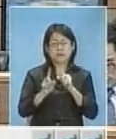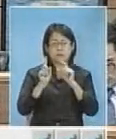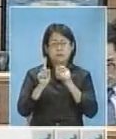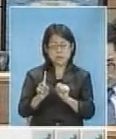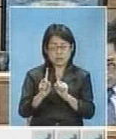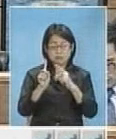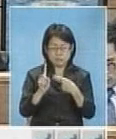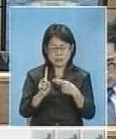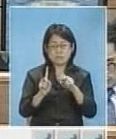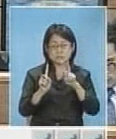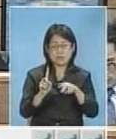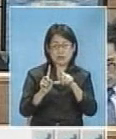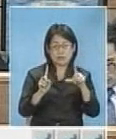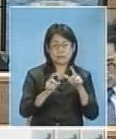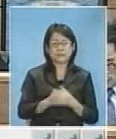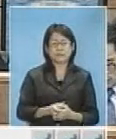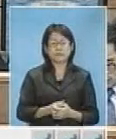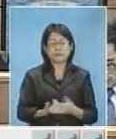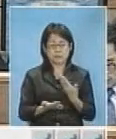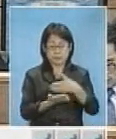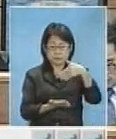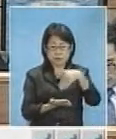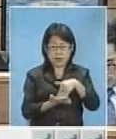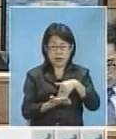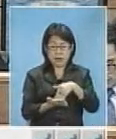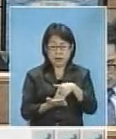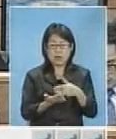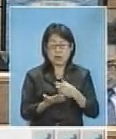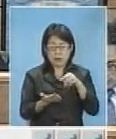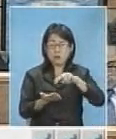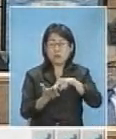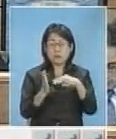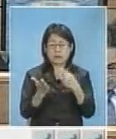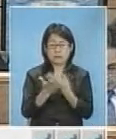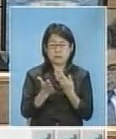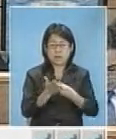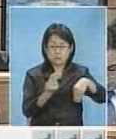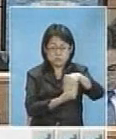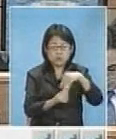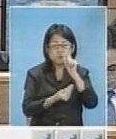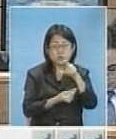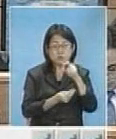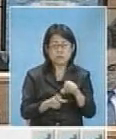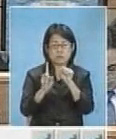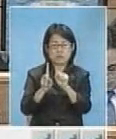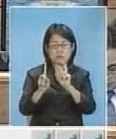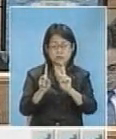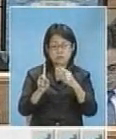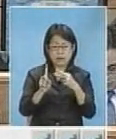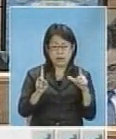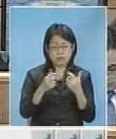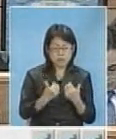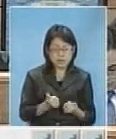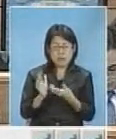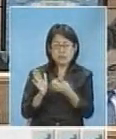นในงบกลางเองที่ถือว่าเป็นงบฉุกเฉินครับท่านประธาน120,000 ล้านตอนนี้สามารถที่จะจัดสรรได้เพียงแค่ 20,000 กว่าล้านบ